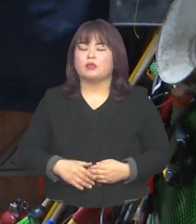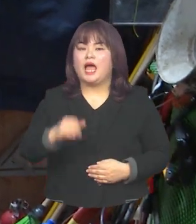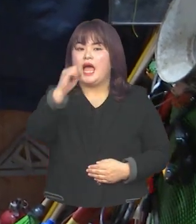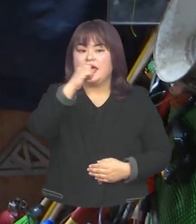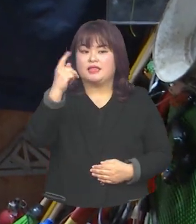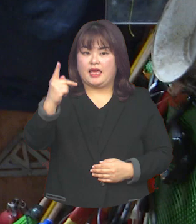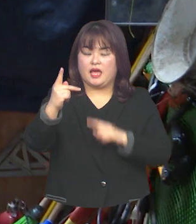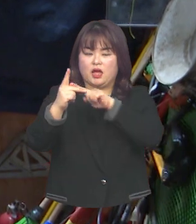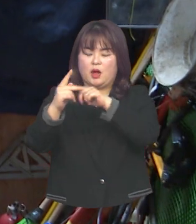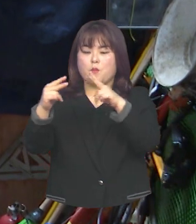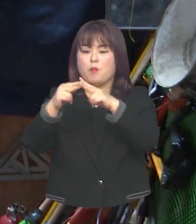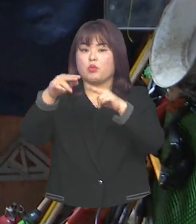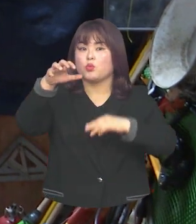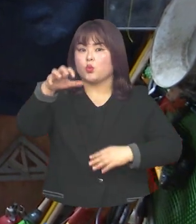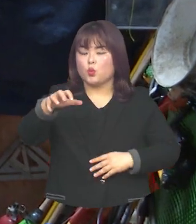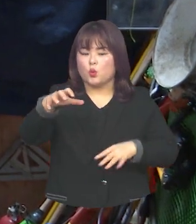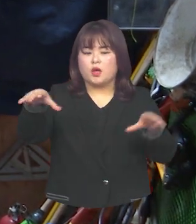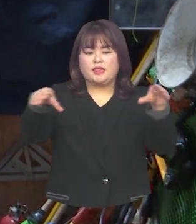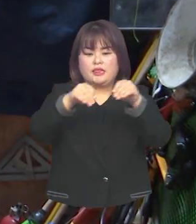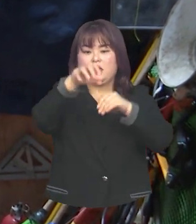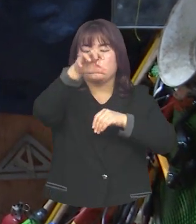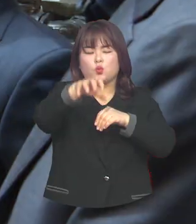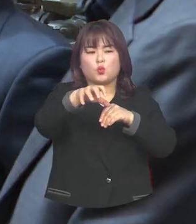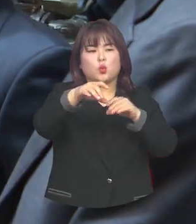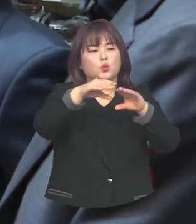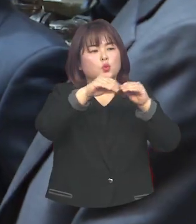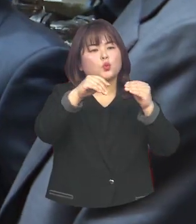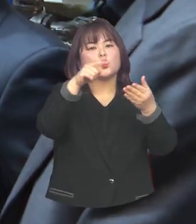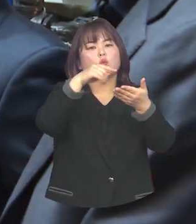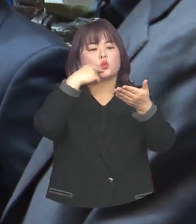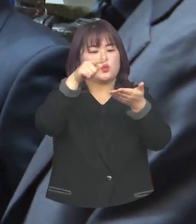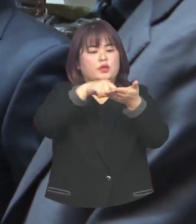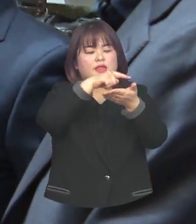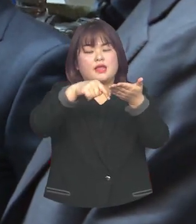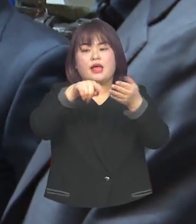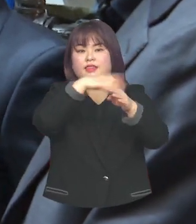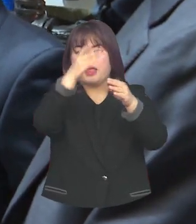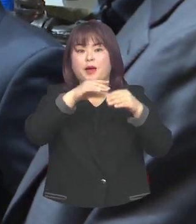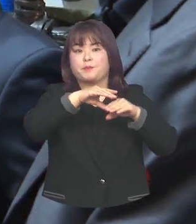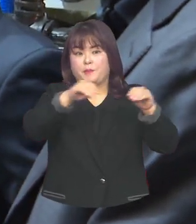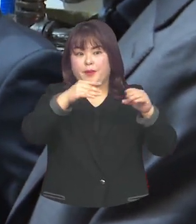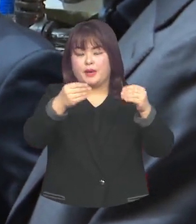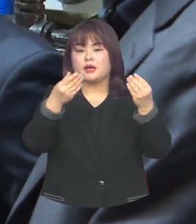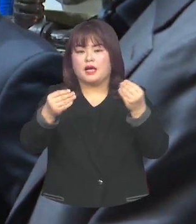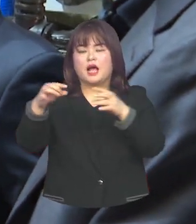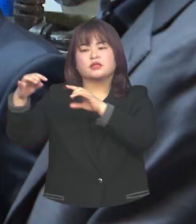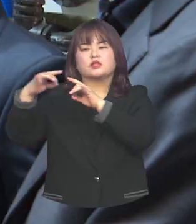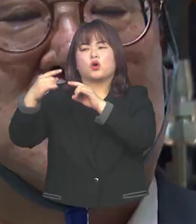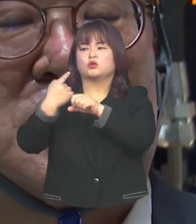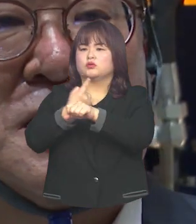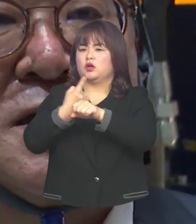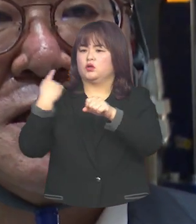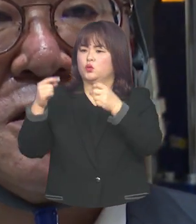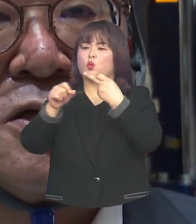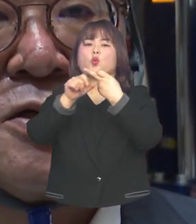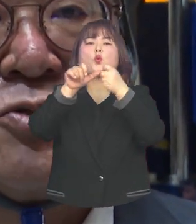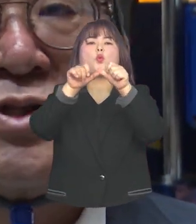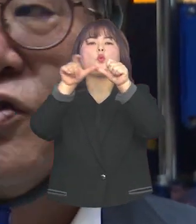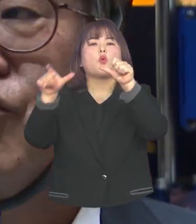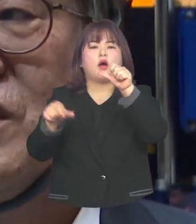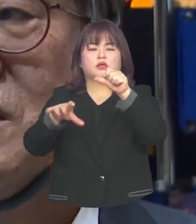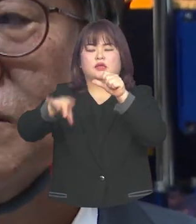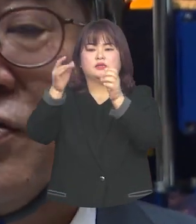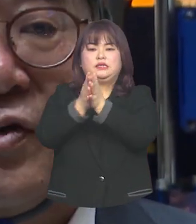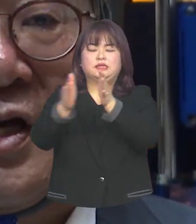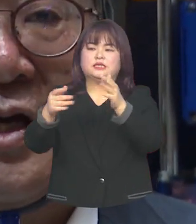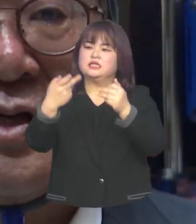반도체 클러스터는 지난달 7일 기준 토지 보상이 거의 마무리된 상태에서 전력 공급 시설 공사는 지난해 5월